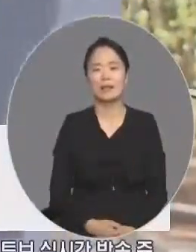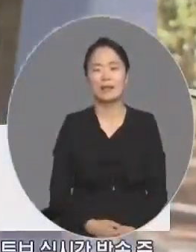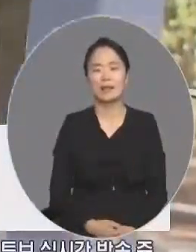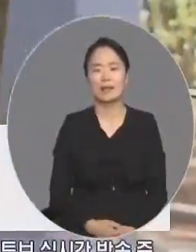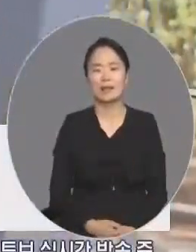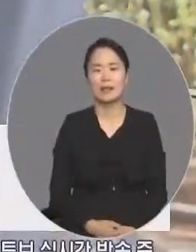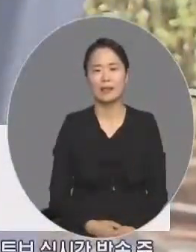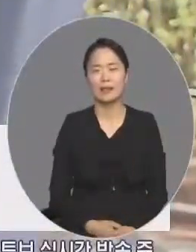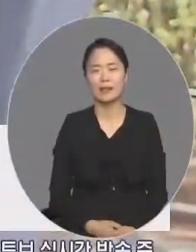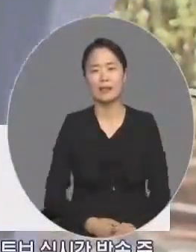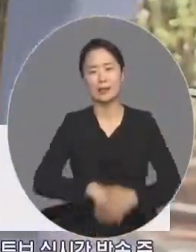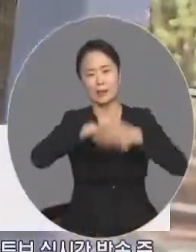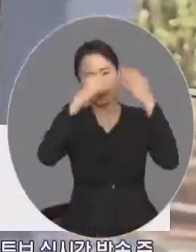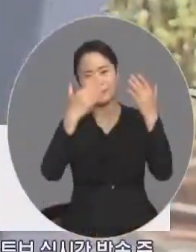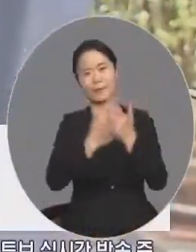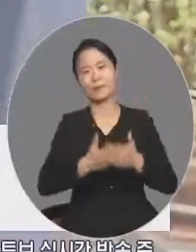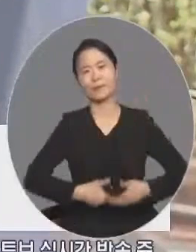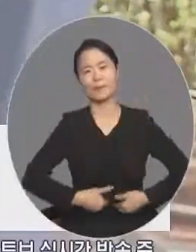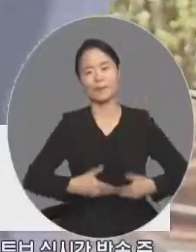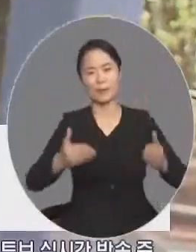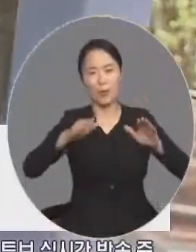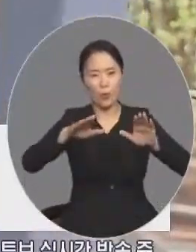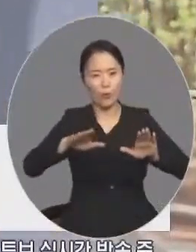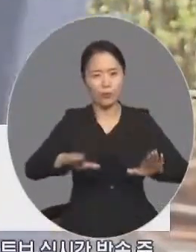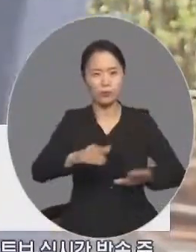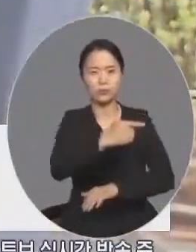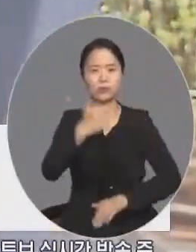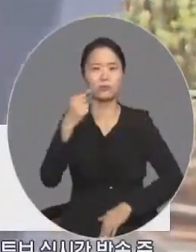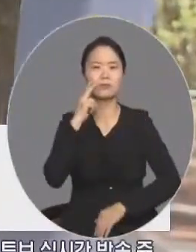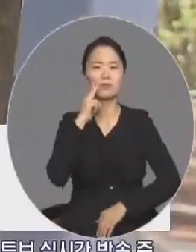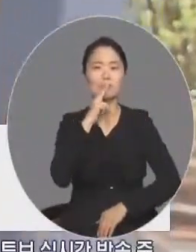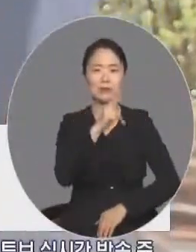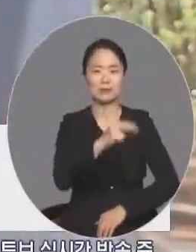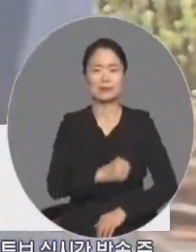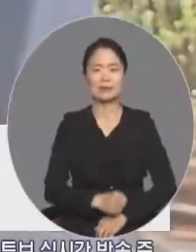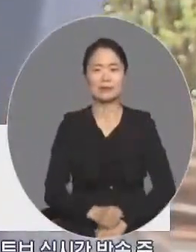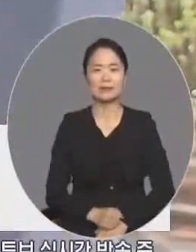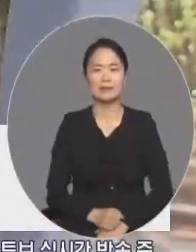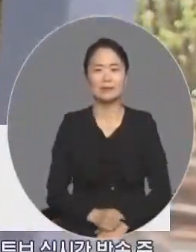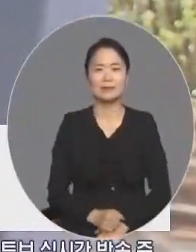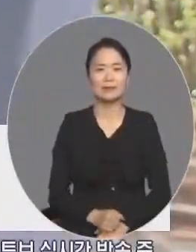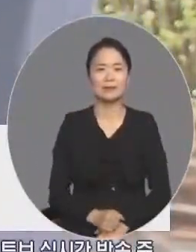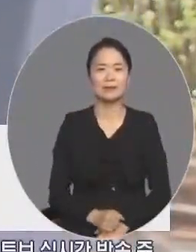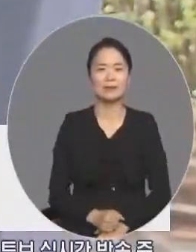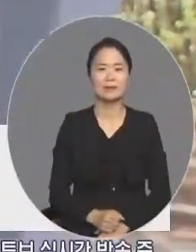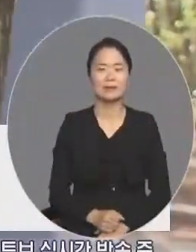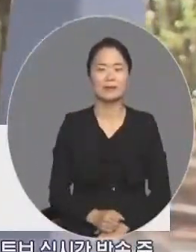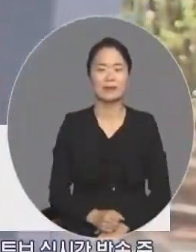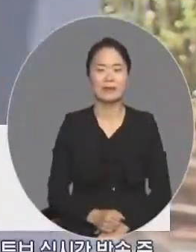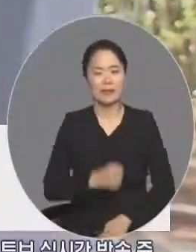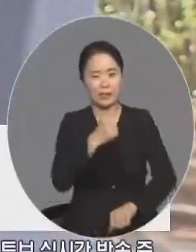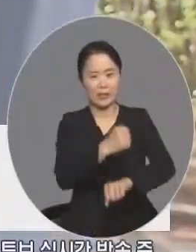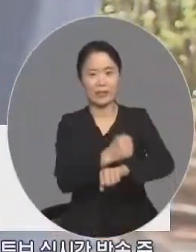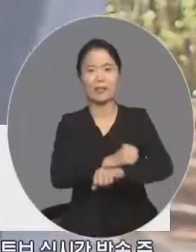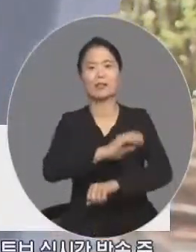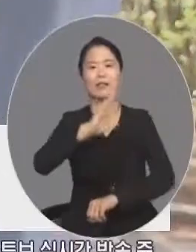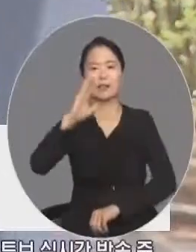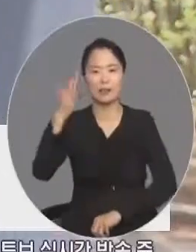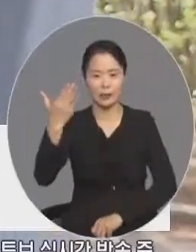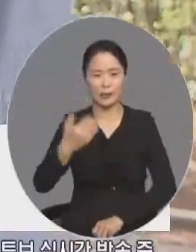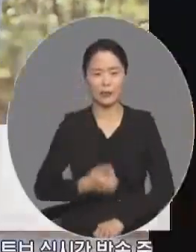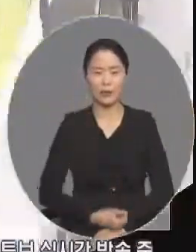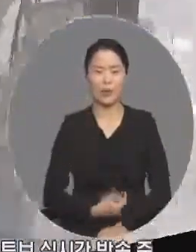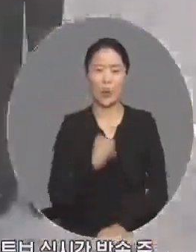평일 때는 할 필요 없지요. 오늘 너무 심하다 이러더라고. 그래서 하고 왔지. 해야 되고